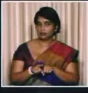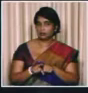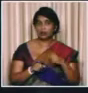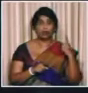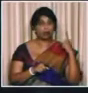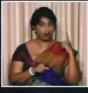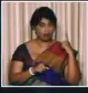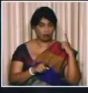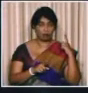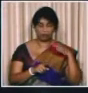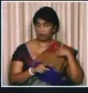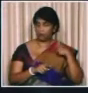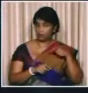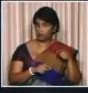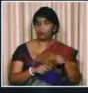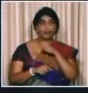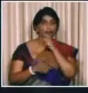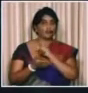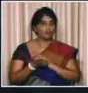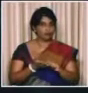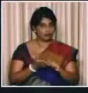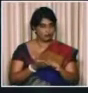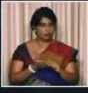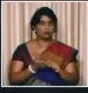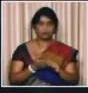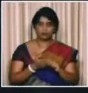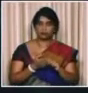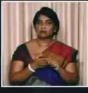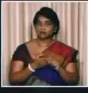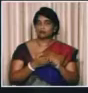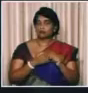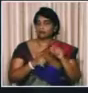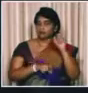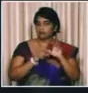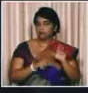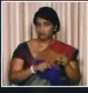ත්‍රිවිධ හමුදාවේ විශ්‍රාමික සාමූහිකක් අපි ගොඩනගලා